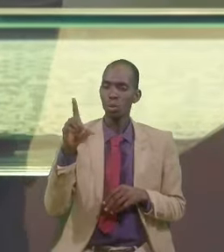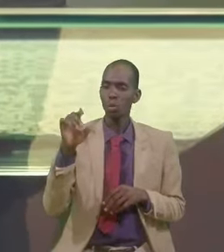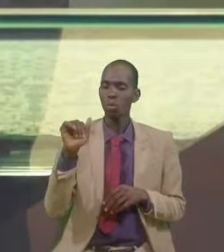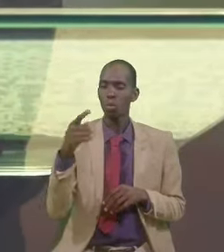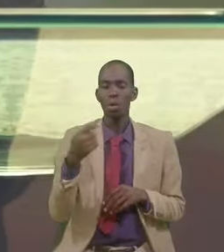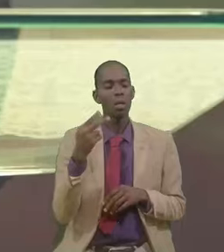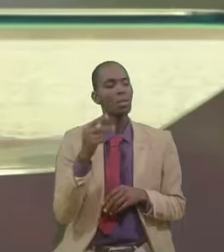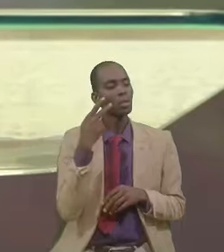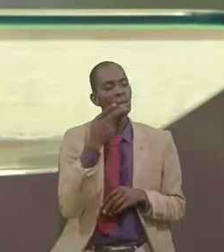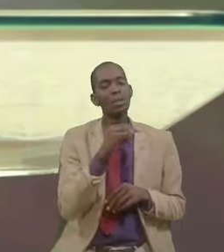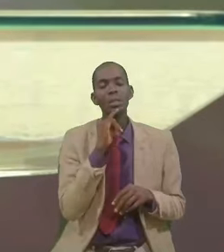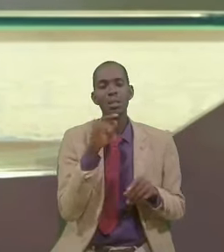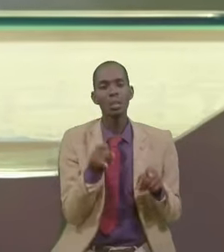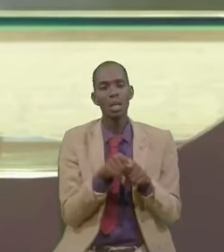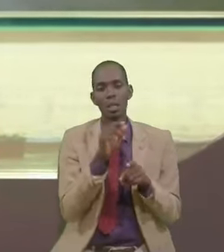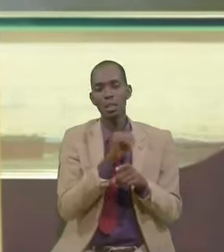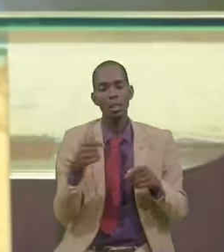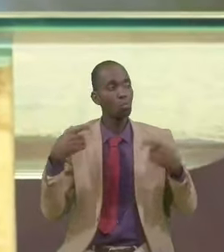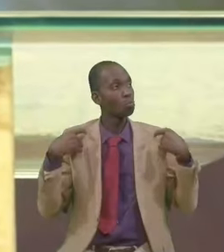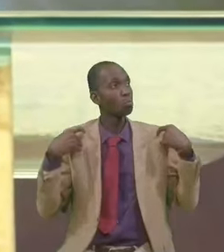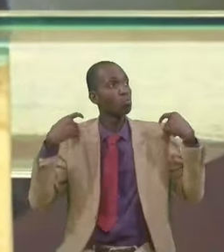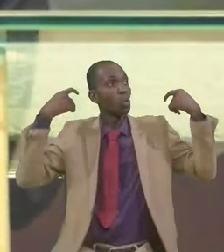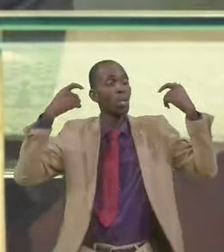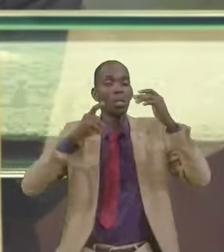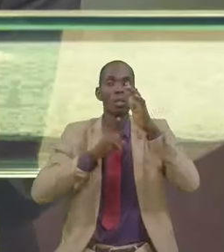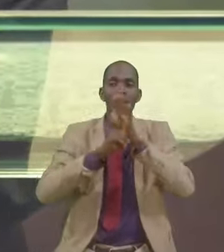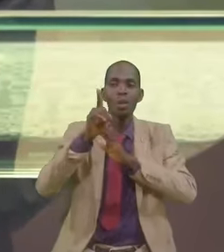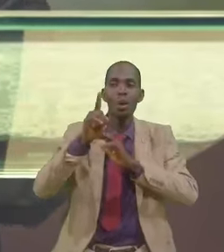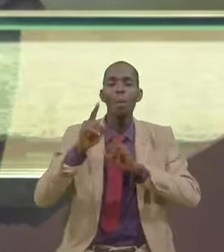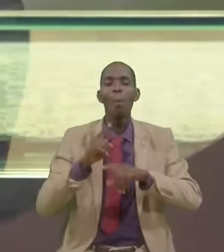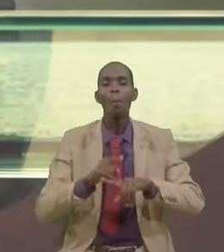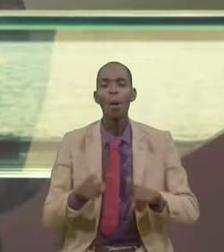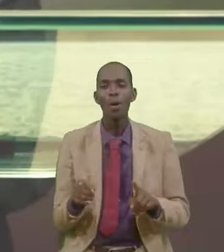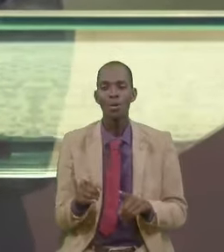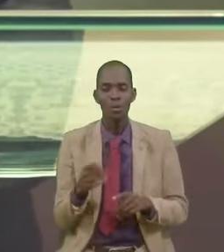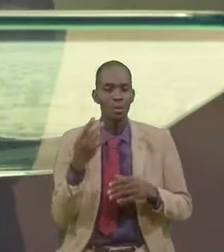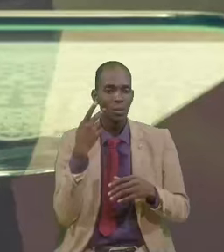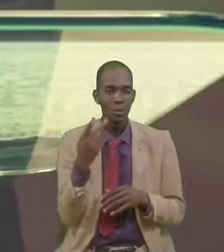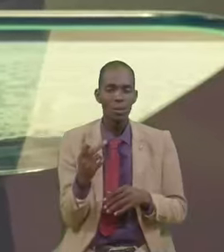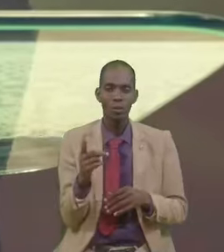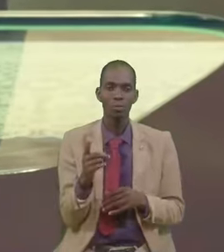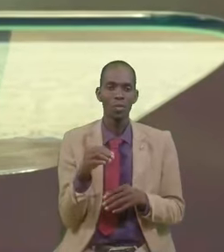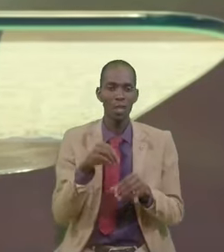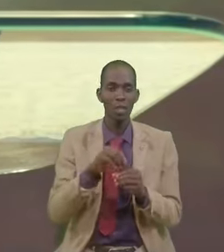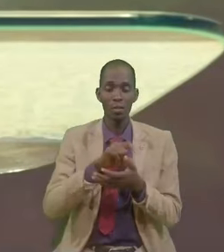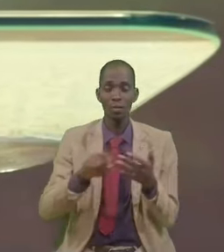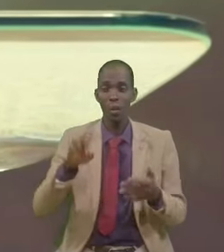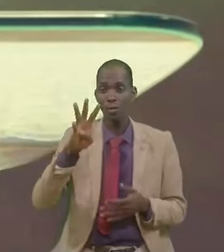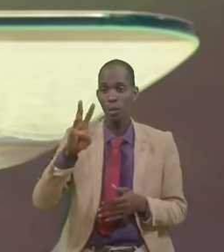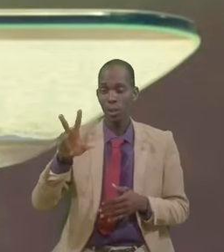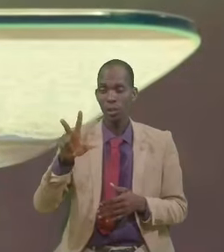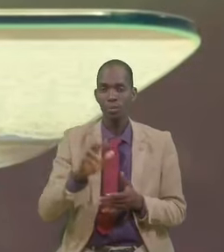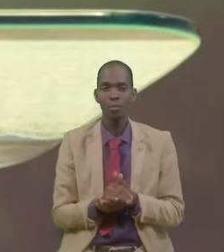regardasse la taille, il le voyait géant. Mais regardez, là où il a mis sa force et sa confiance.